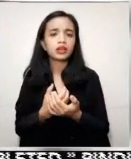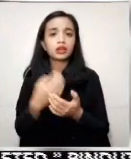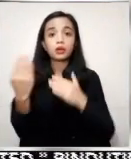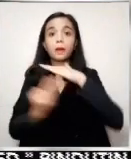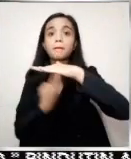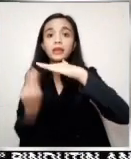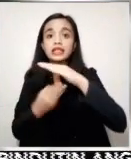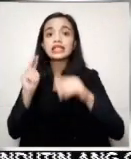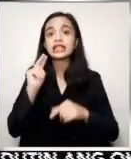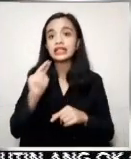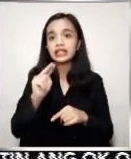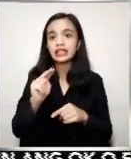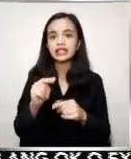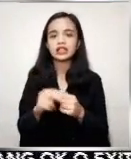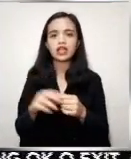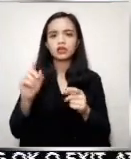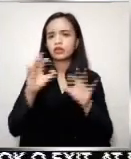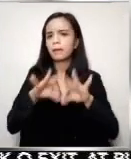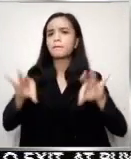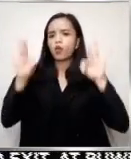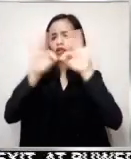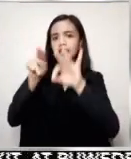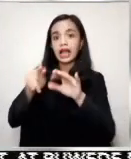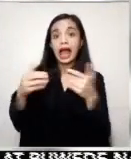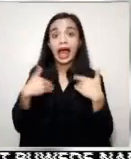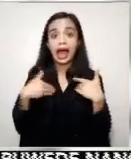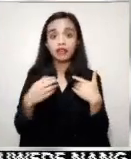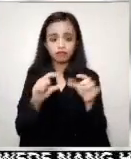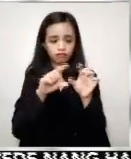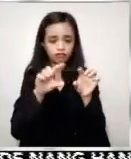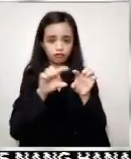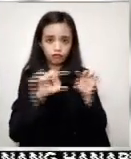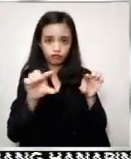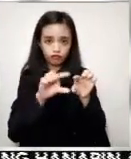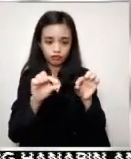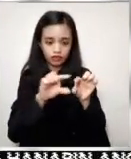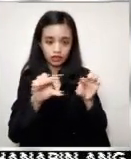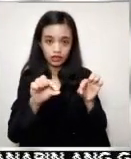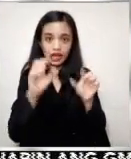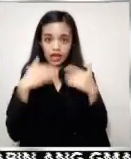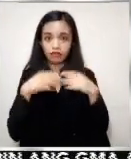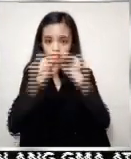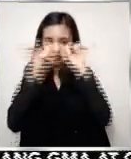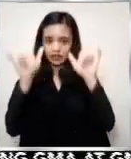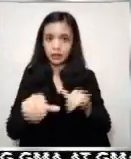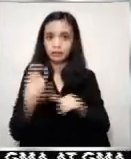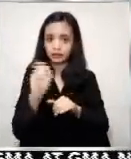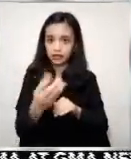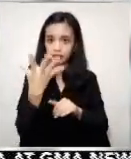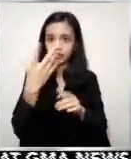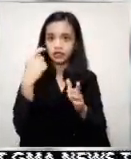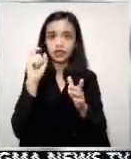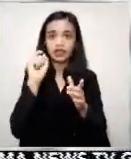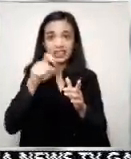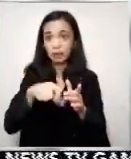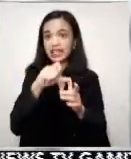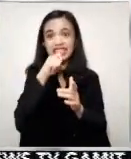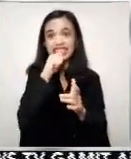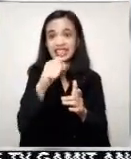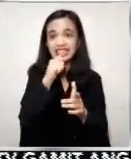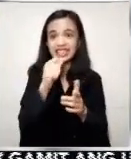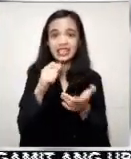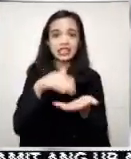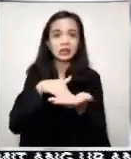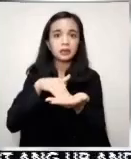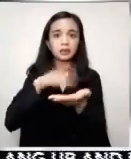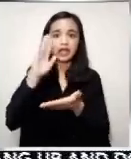prime commodities. May price suggested retail price system tayo dyan. Ibig sabihin, hindi rin dapat tumagpas dun sa SRP system